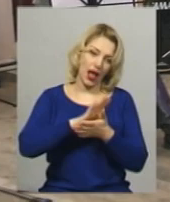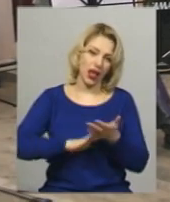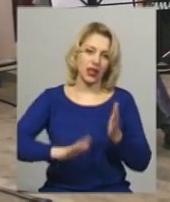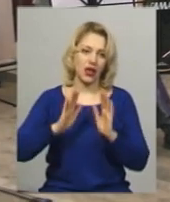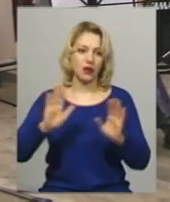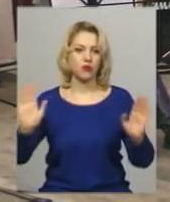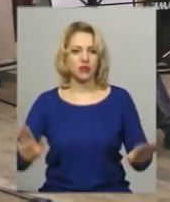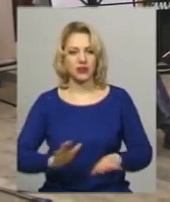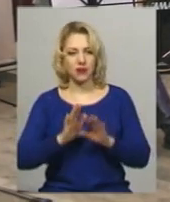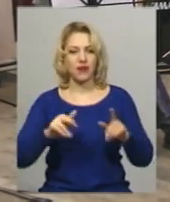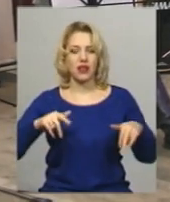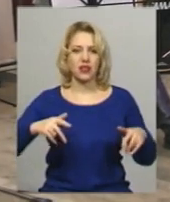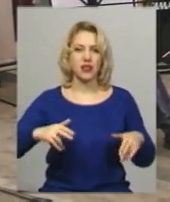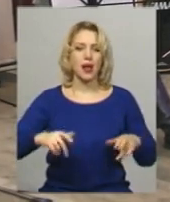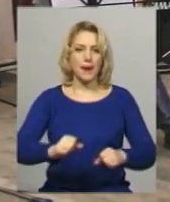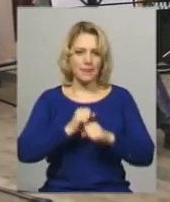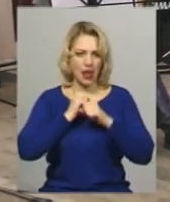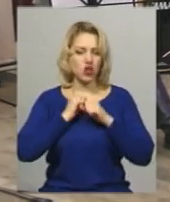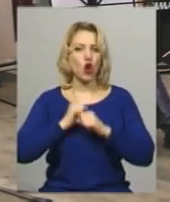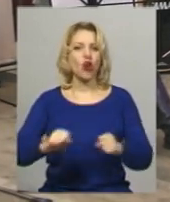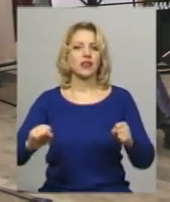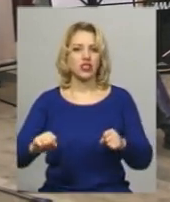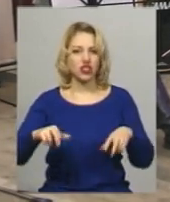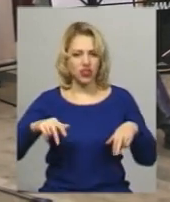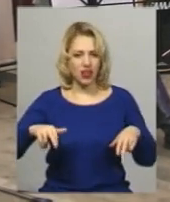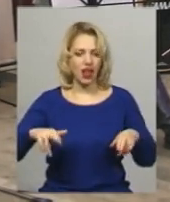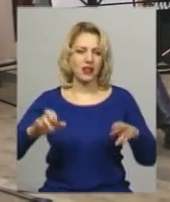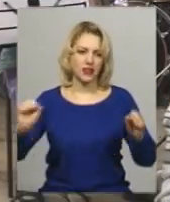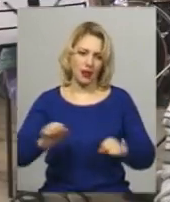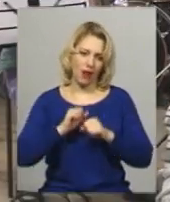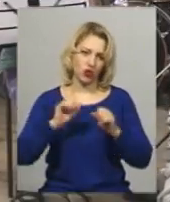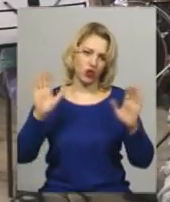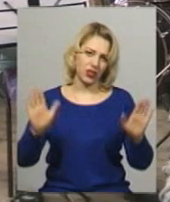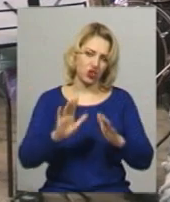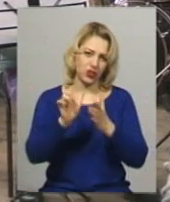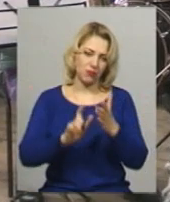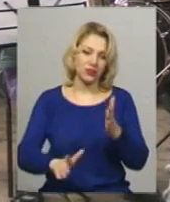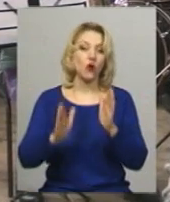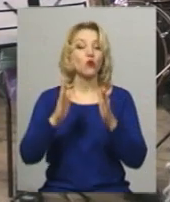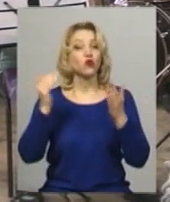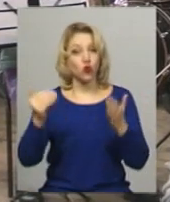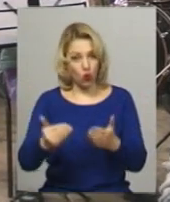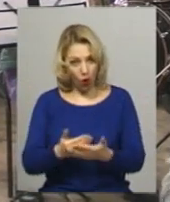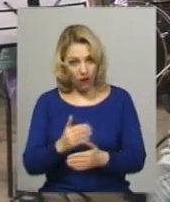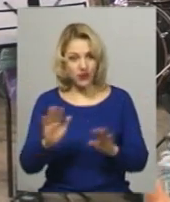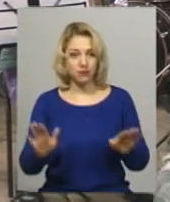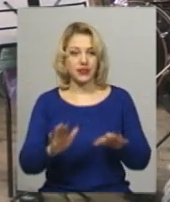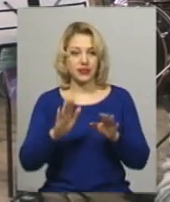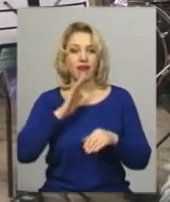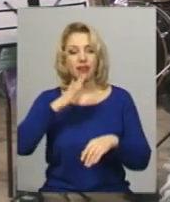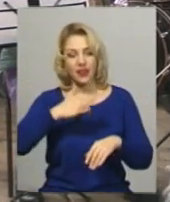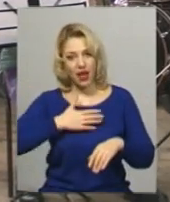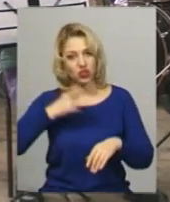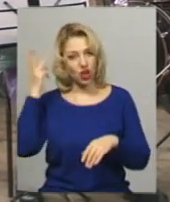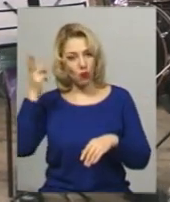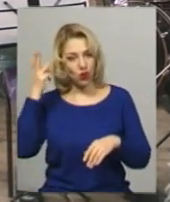і танцювати патріотичні танці і патріотичні пісні. Будуть і нові пісні наших